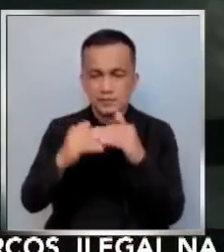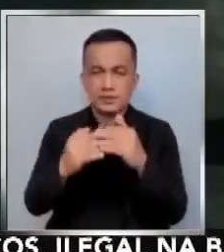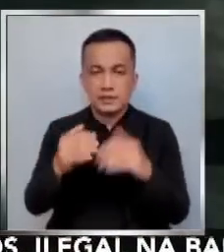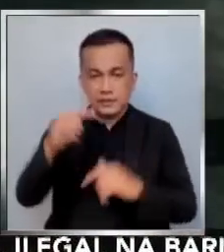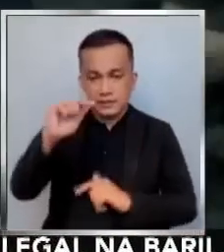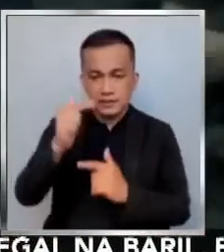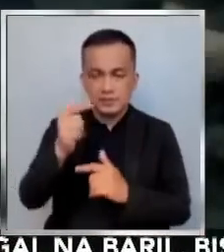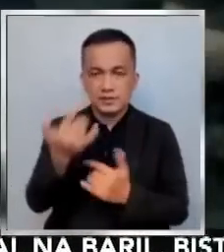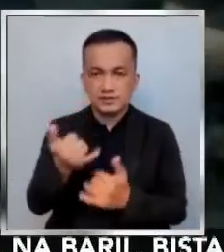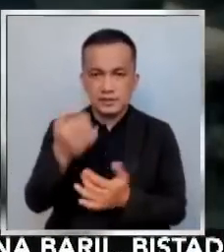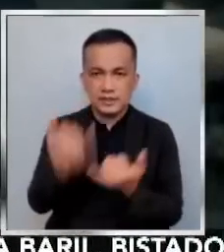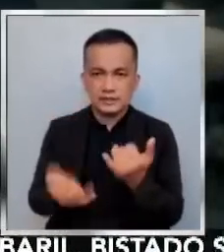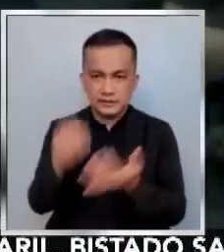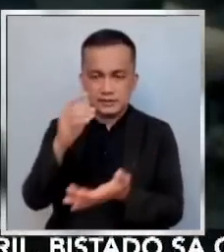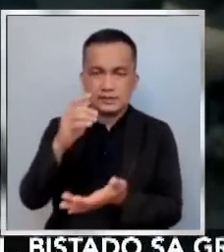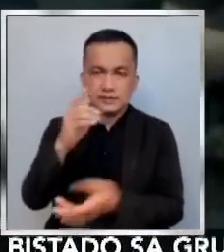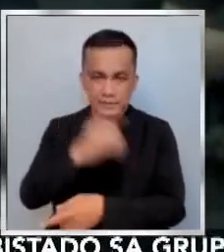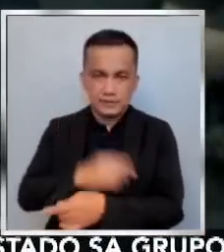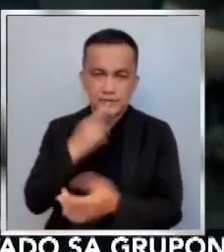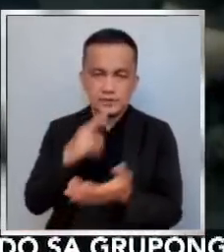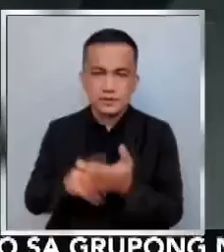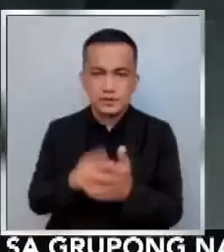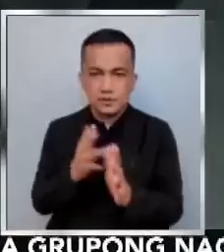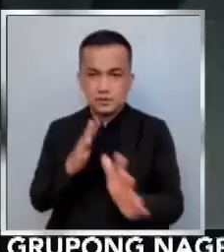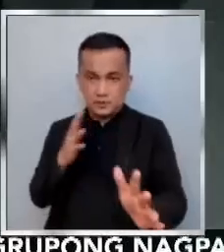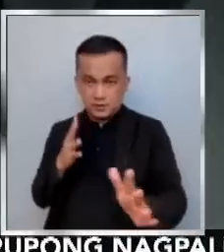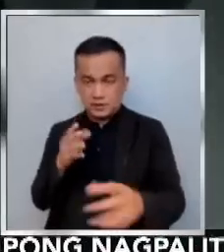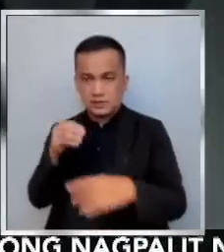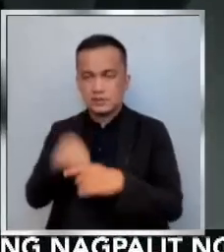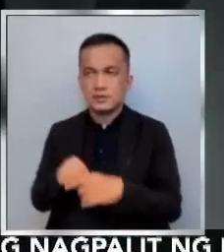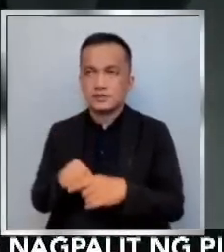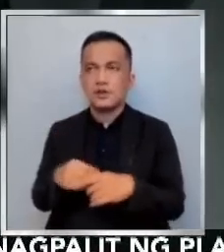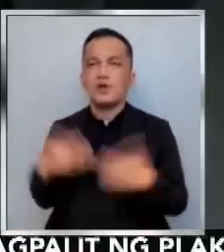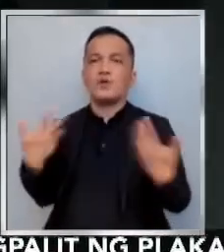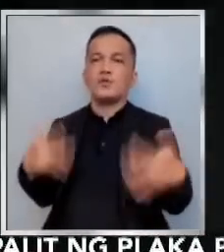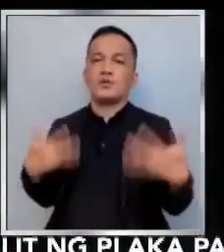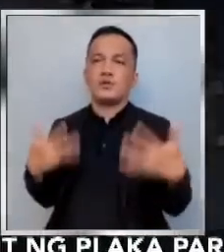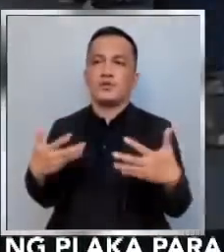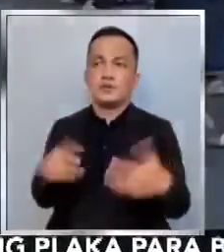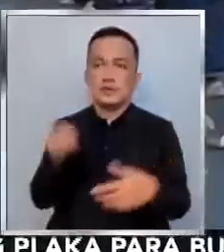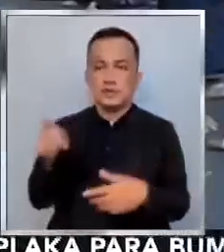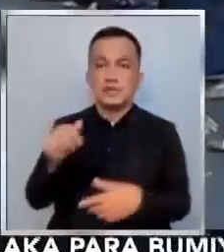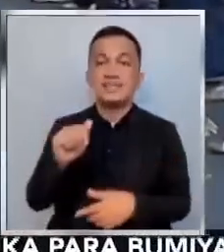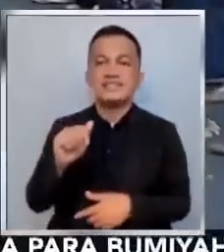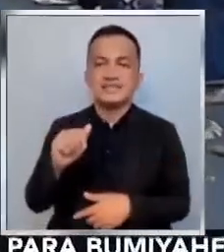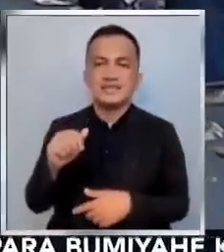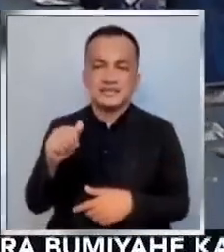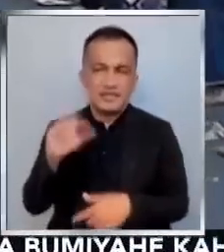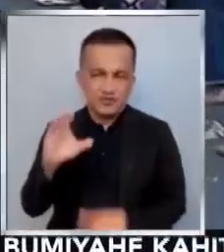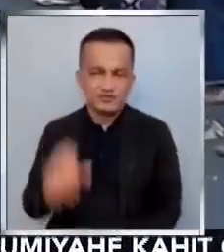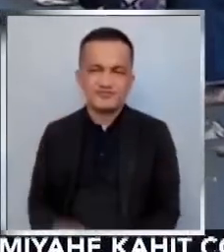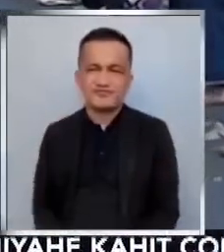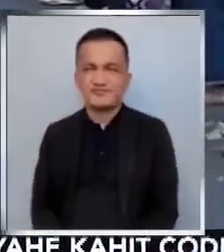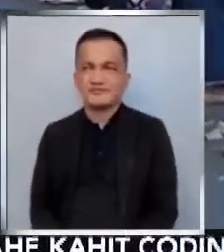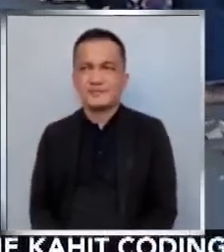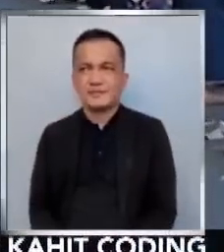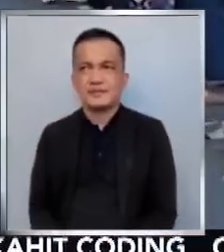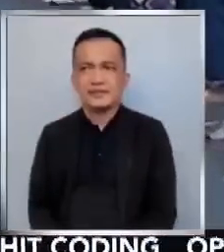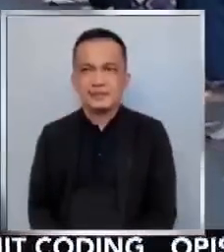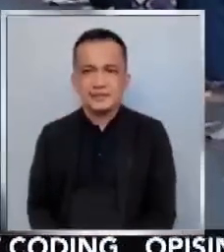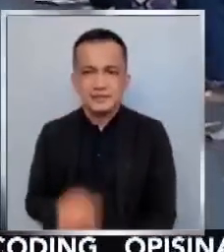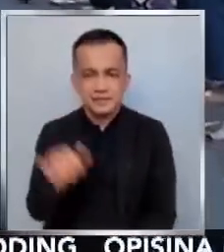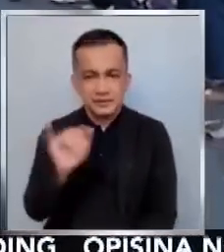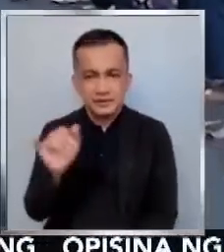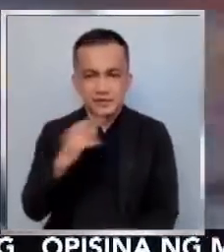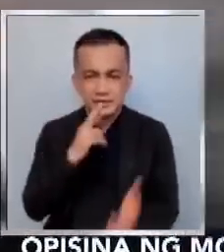pagpaparehistro. Kahit mahaba pa rin ang pila sa loob, presko naman dahil sa loob na ito ng sinehan. Ganito rin ang sitwasyon sa registration sa isang mall